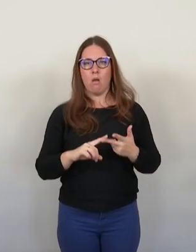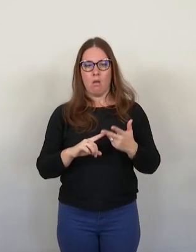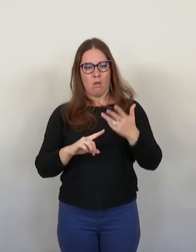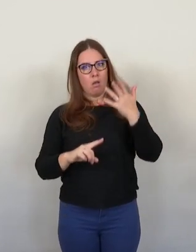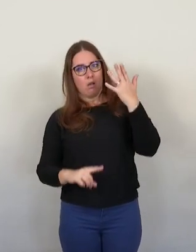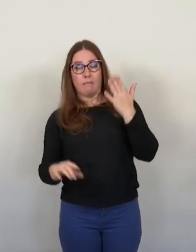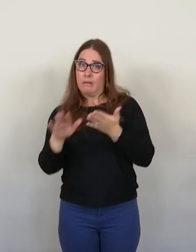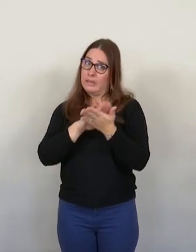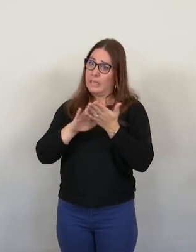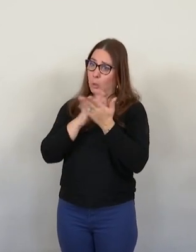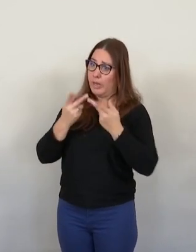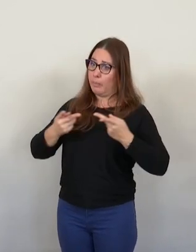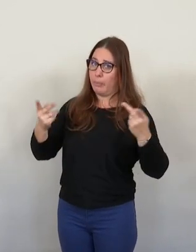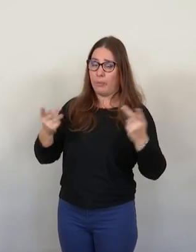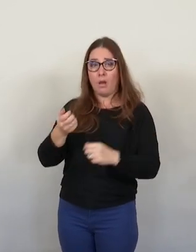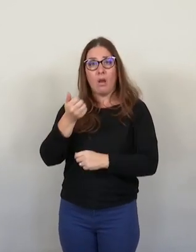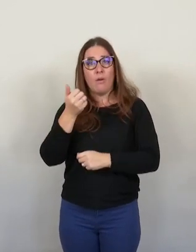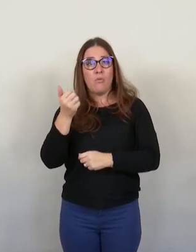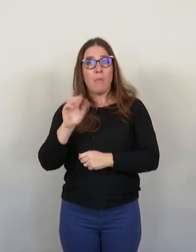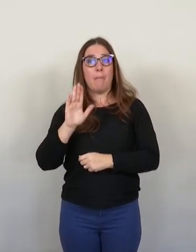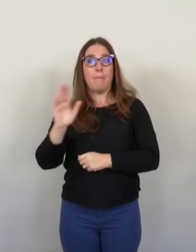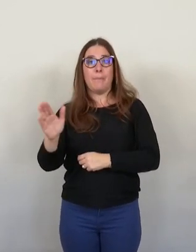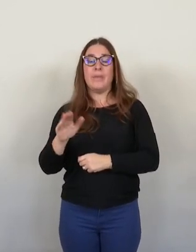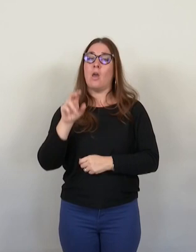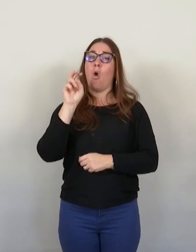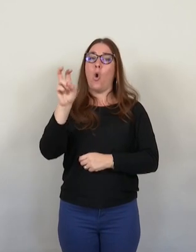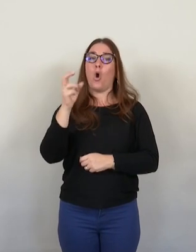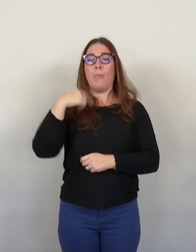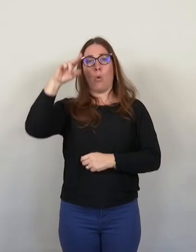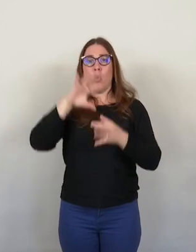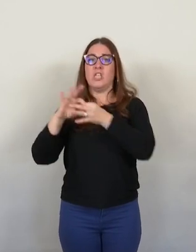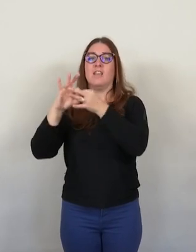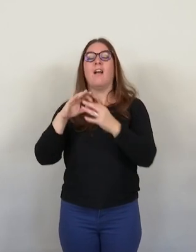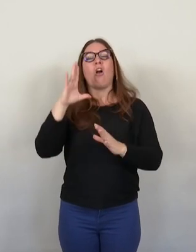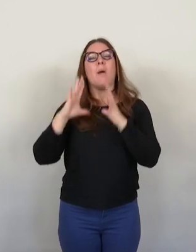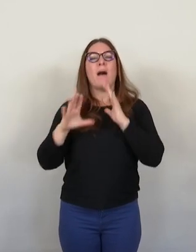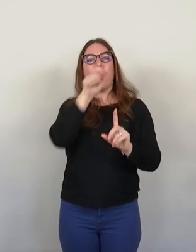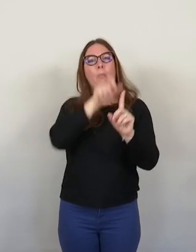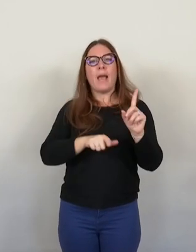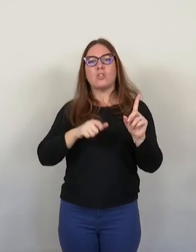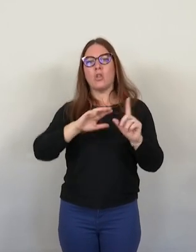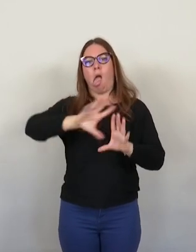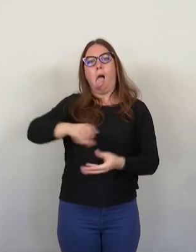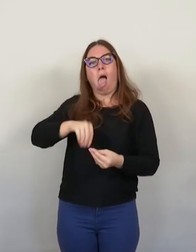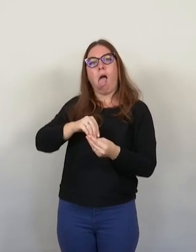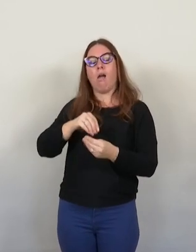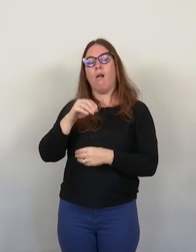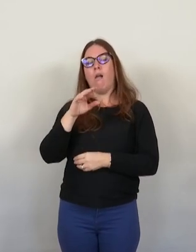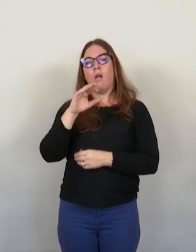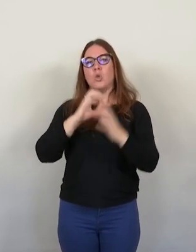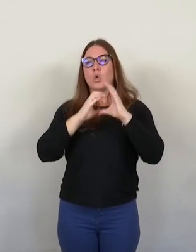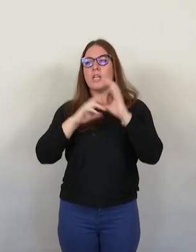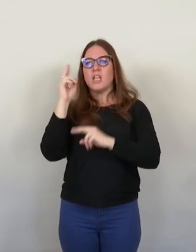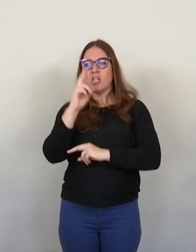permettez-moi de vous le dire vous êtes le Jérôme Cahusac dEurope écologie les vers capable de mentir avec il faut vous le reconnaître un